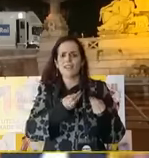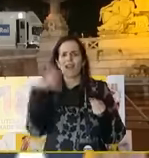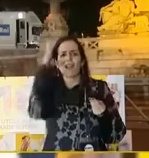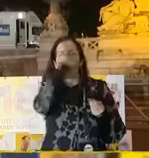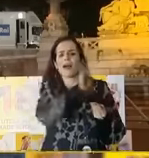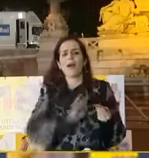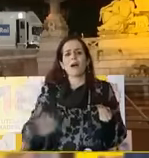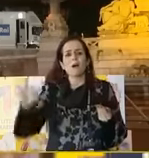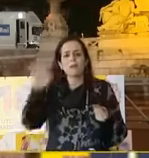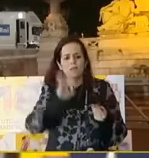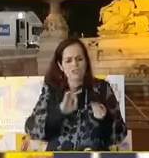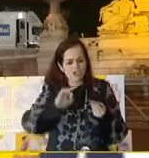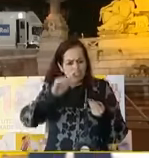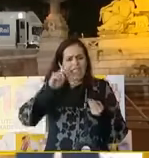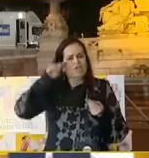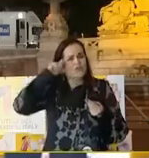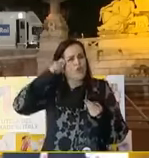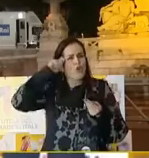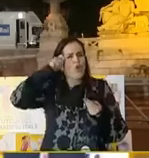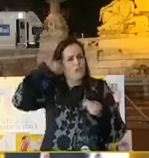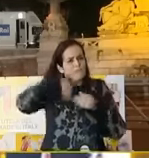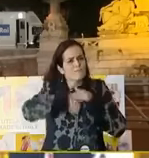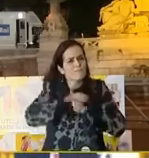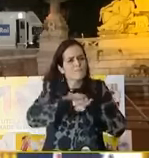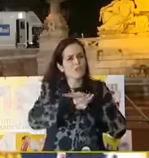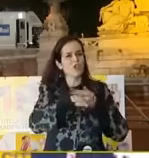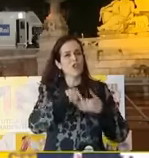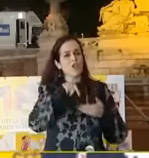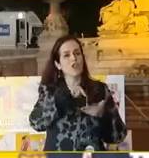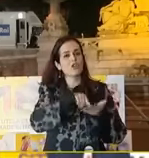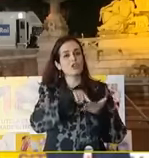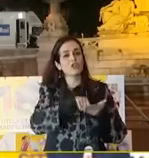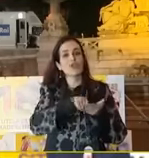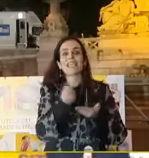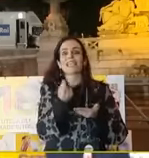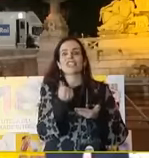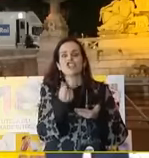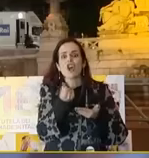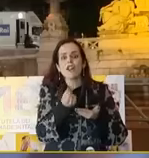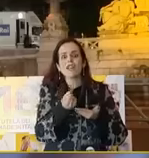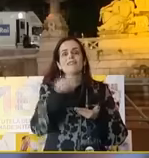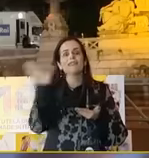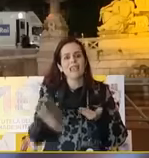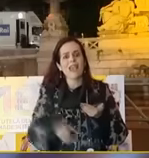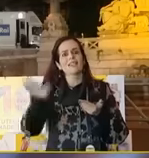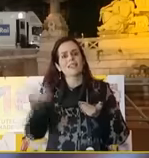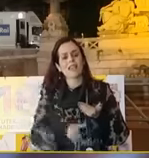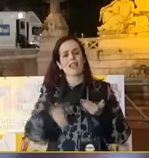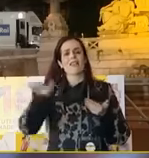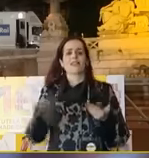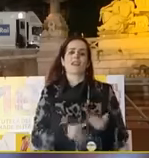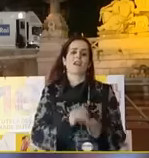delle insidie e che comunque sempre, sempre chiede soldi. E